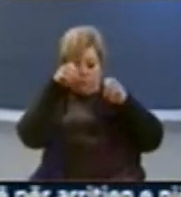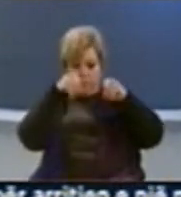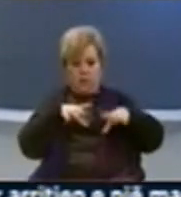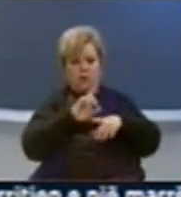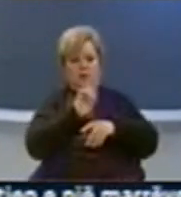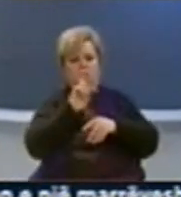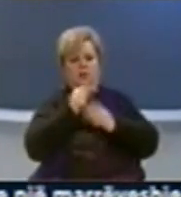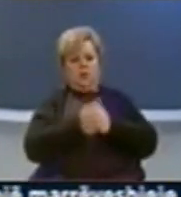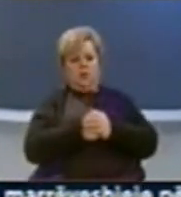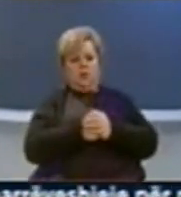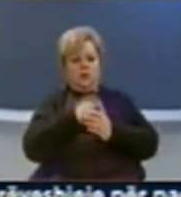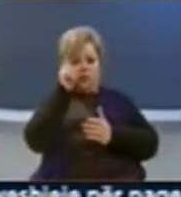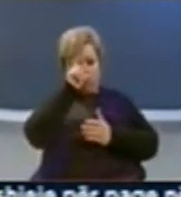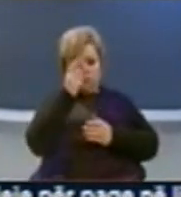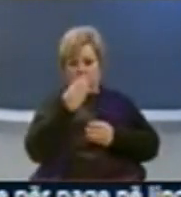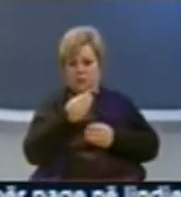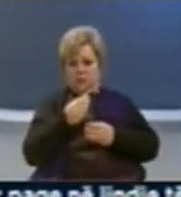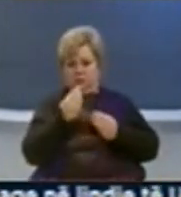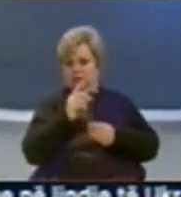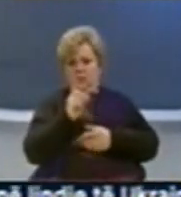është i rajonit, edhe Serbia i se ka më të keqë.